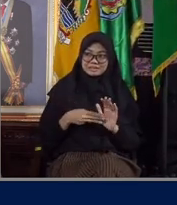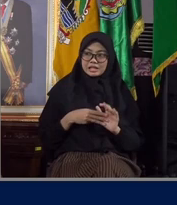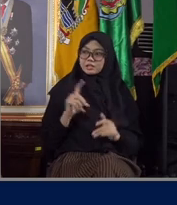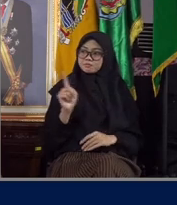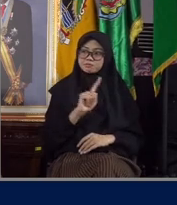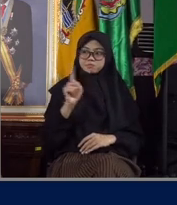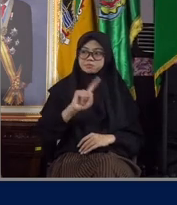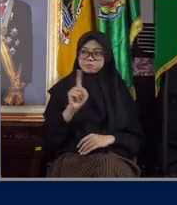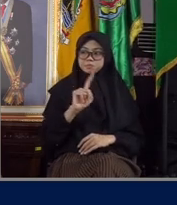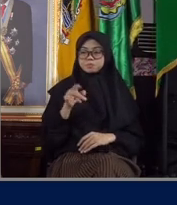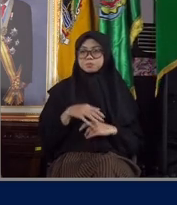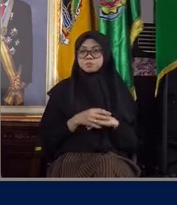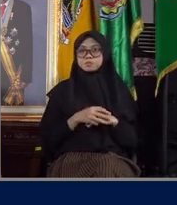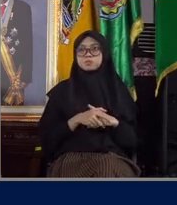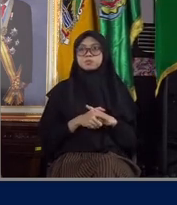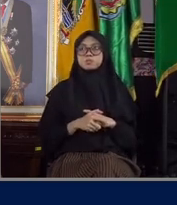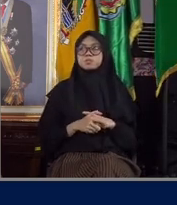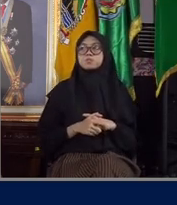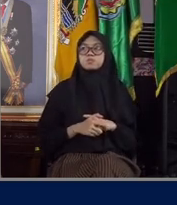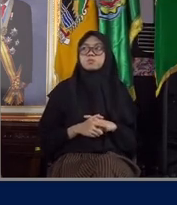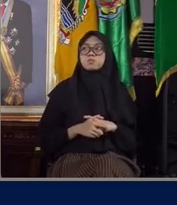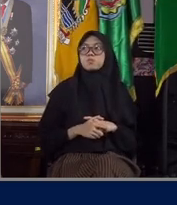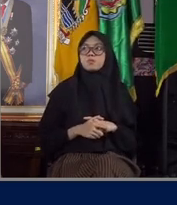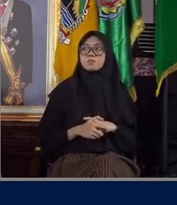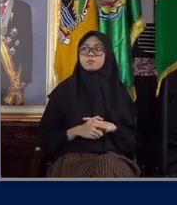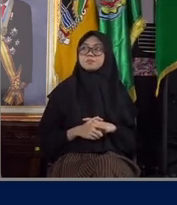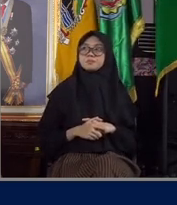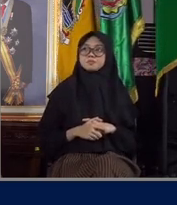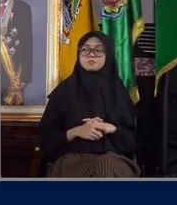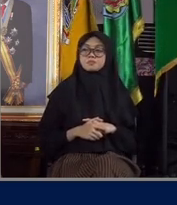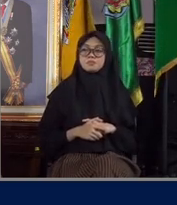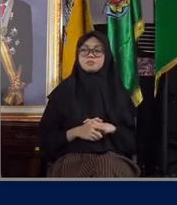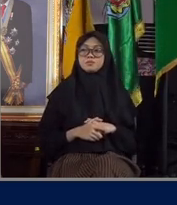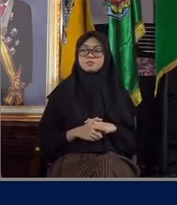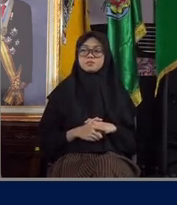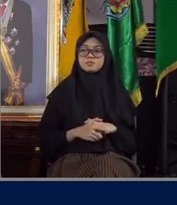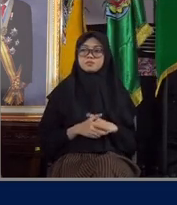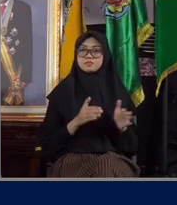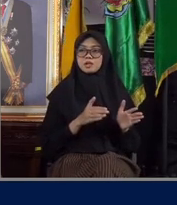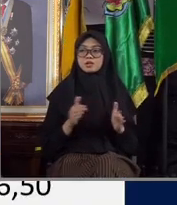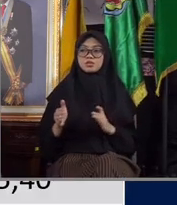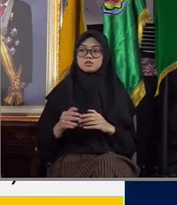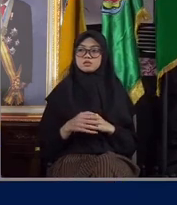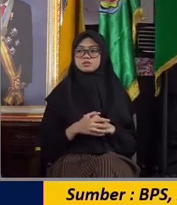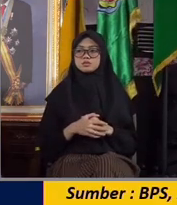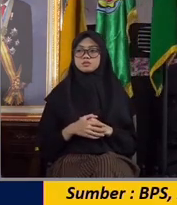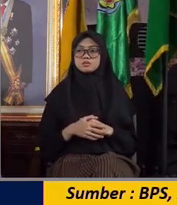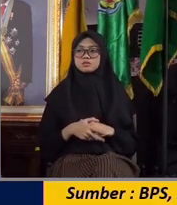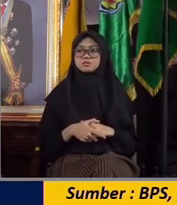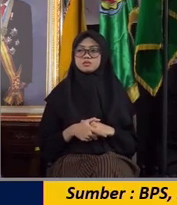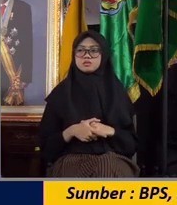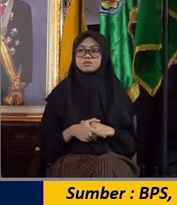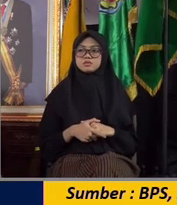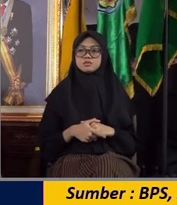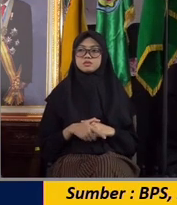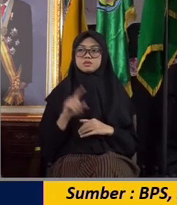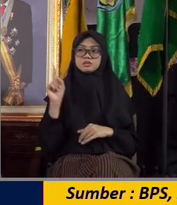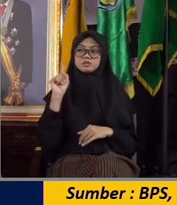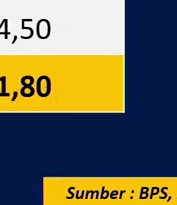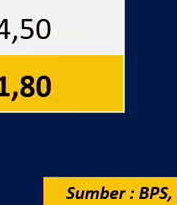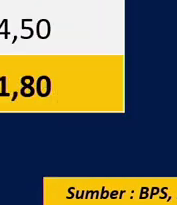pastikan ini tandanya ke Tokyo 7 bojone Kan bahaya lanjut Hai